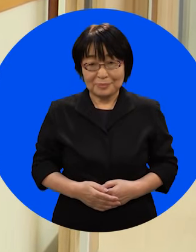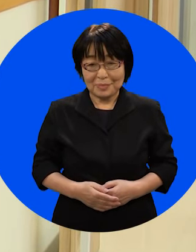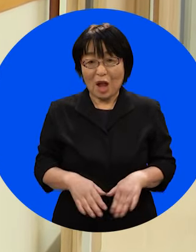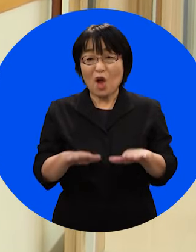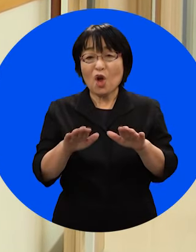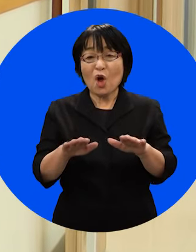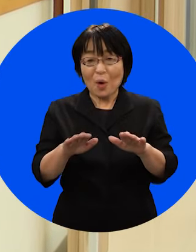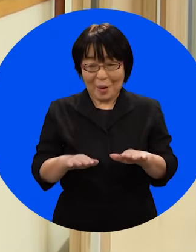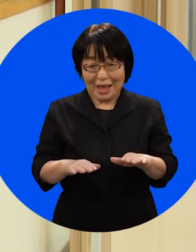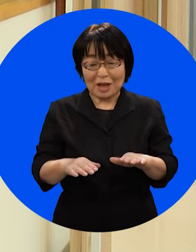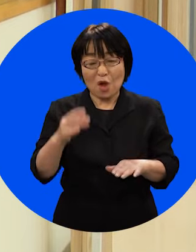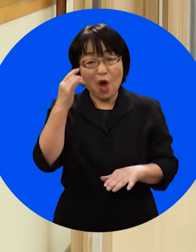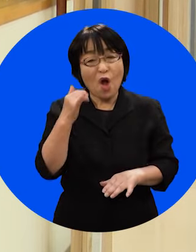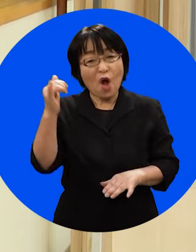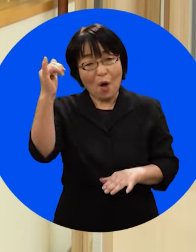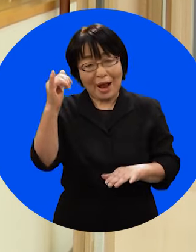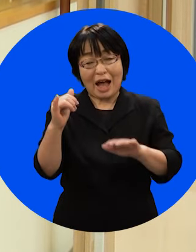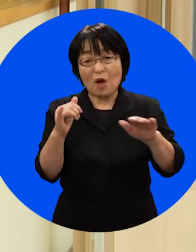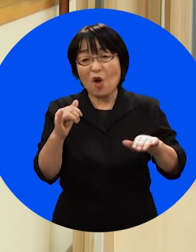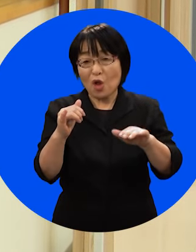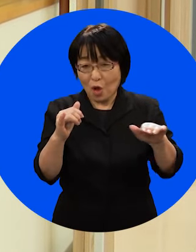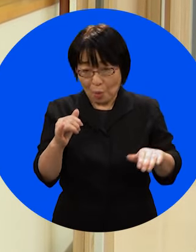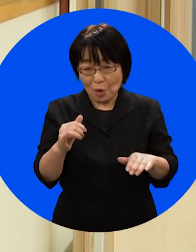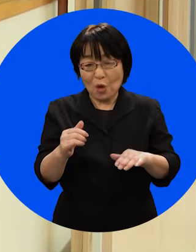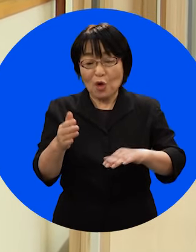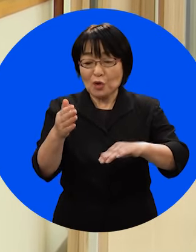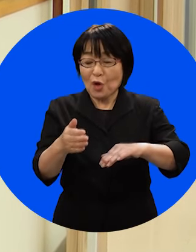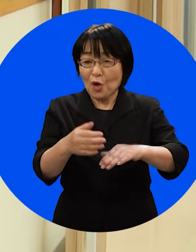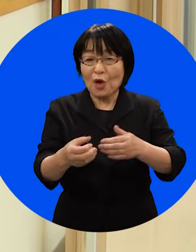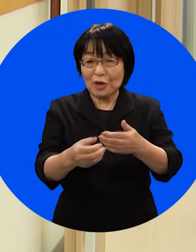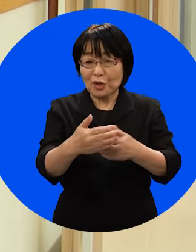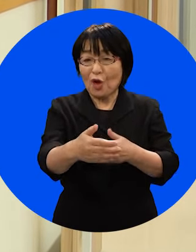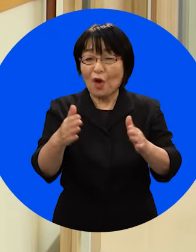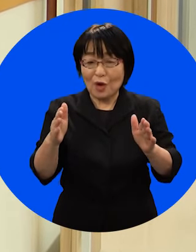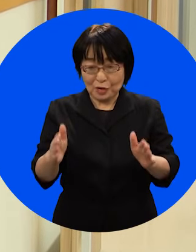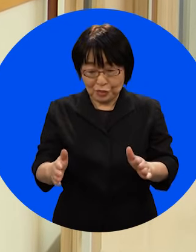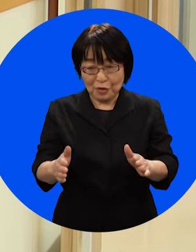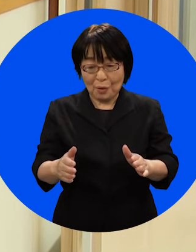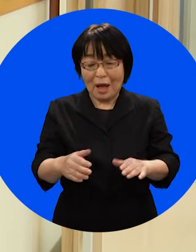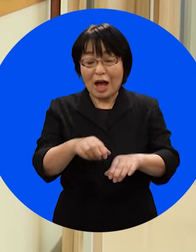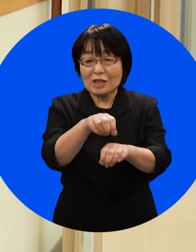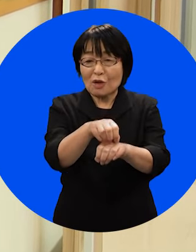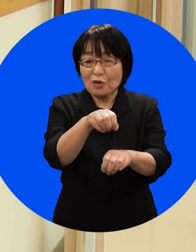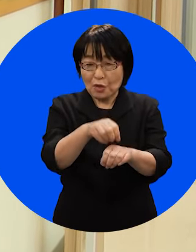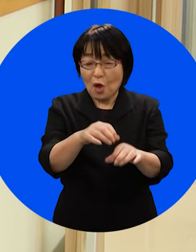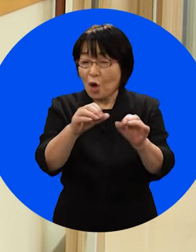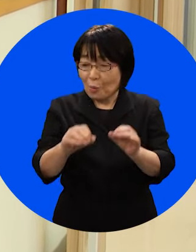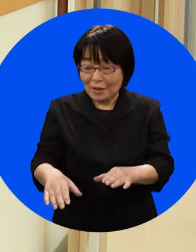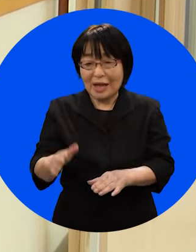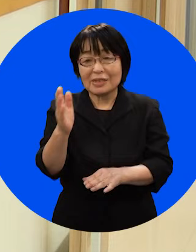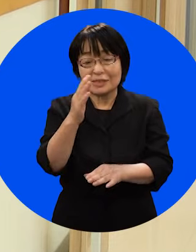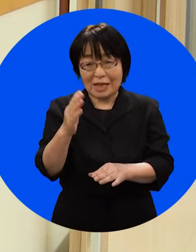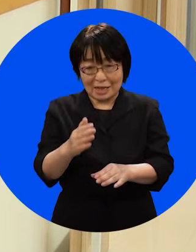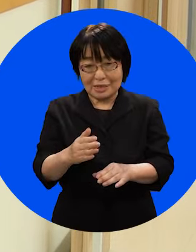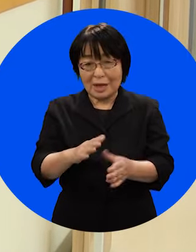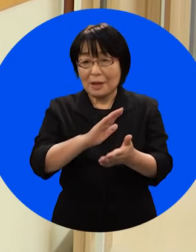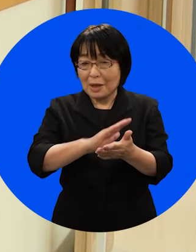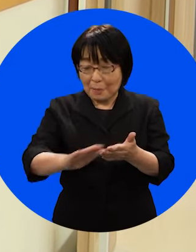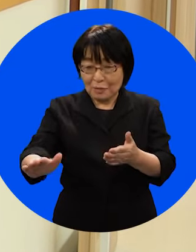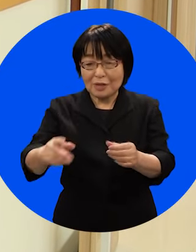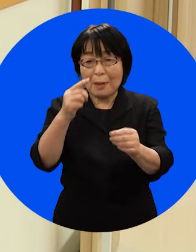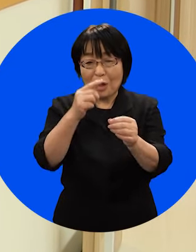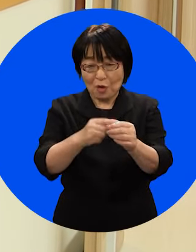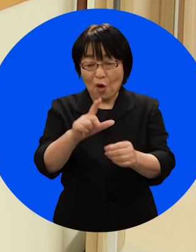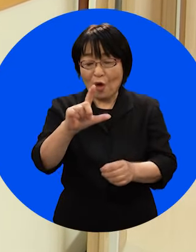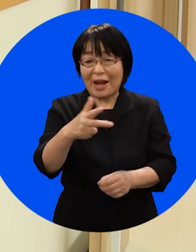今回の親子クッキング教室のテーマは、食材を無駄にしないで食べきるためのレシピに挑戦です。夏